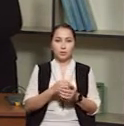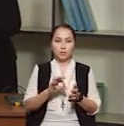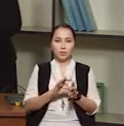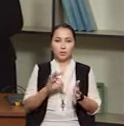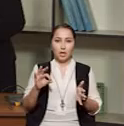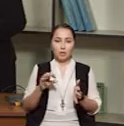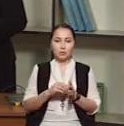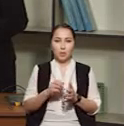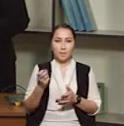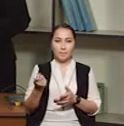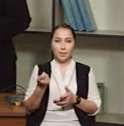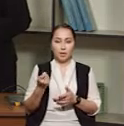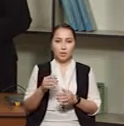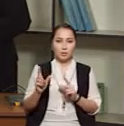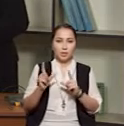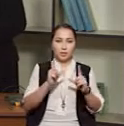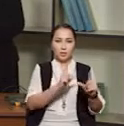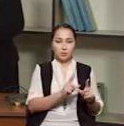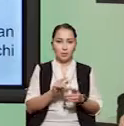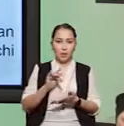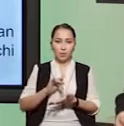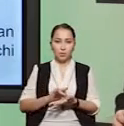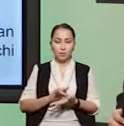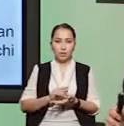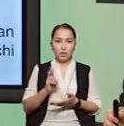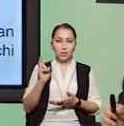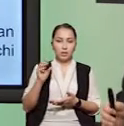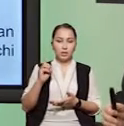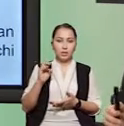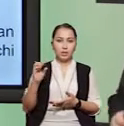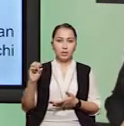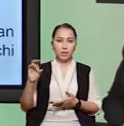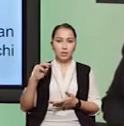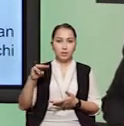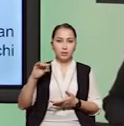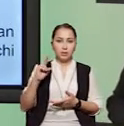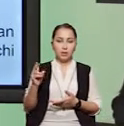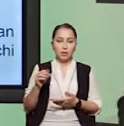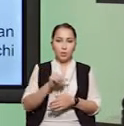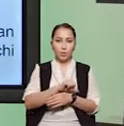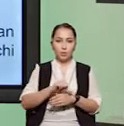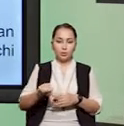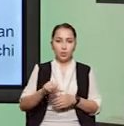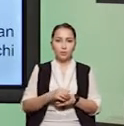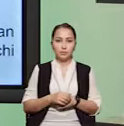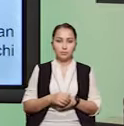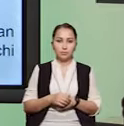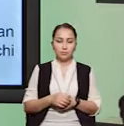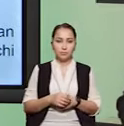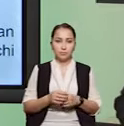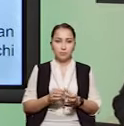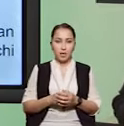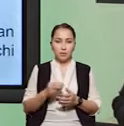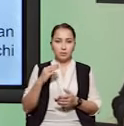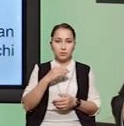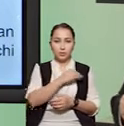Temperatura gaz molekulalarining ilgarilanma harakatini o'rtacha kinetik energiyasini o'lchovi hisoblanadi.